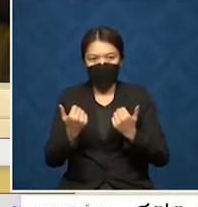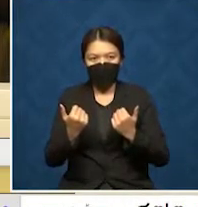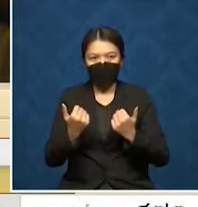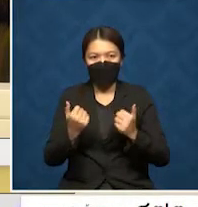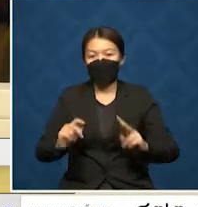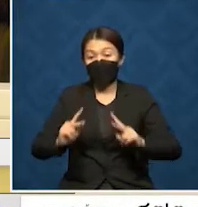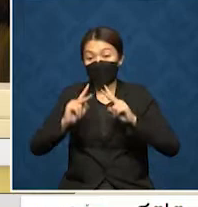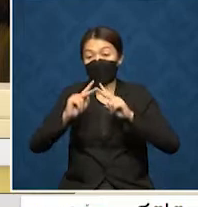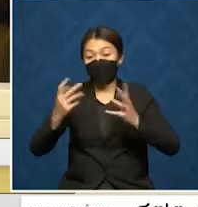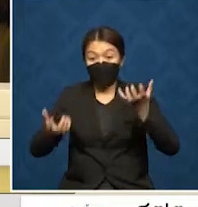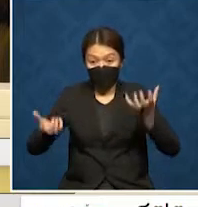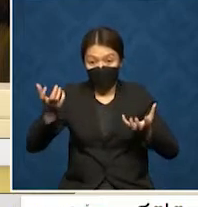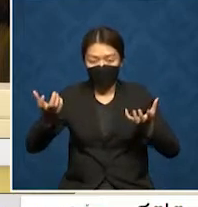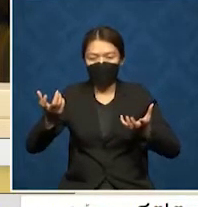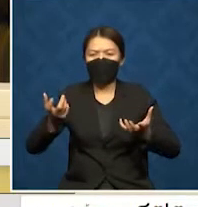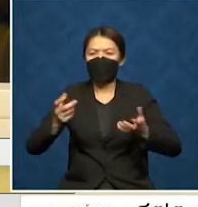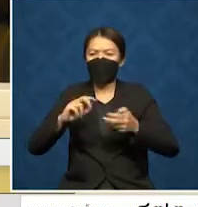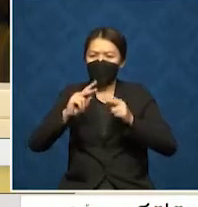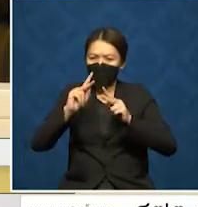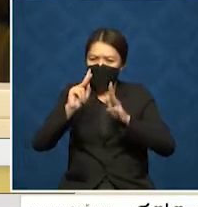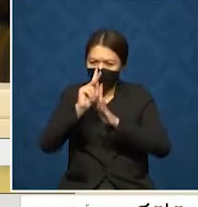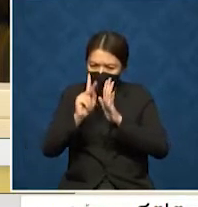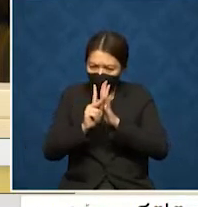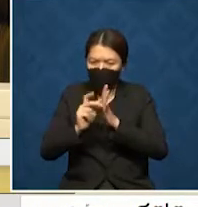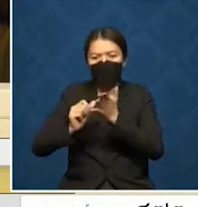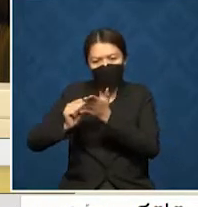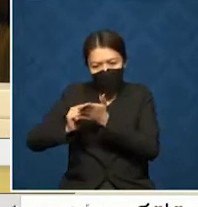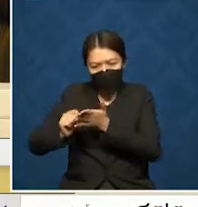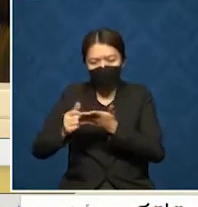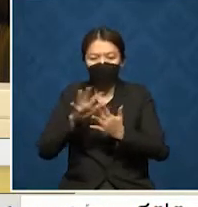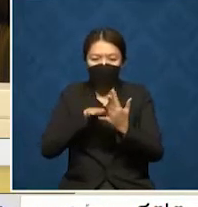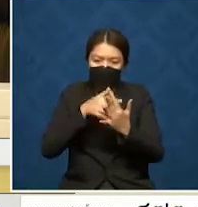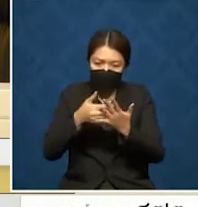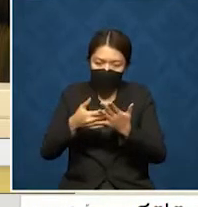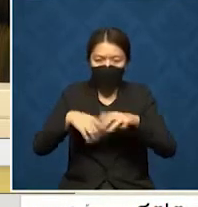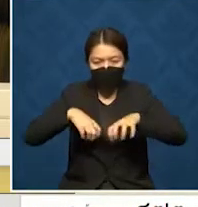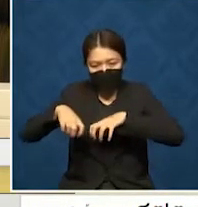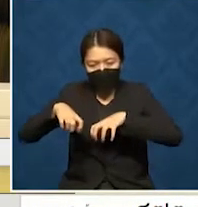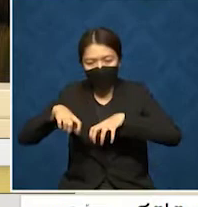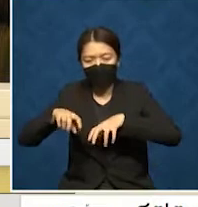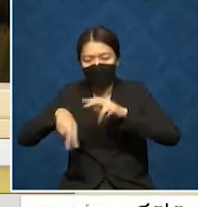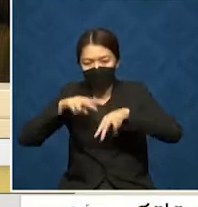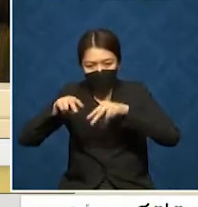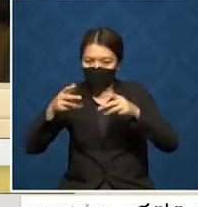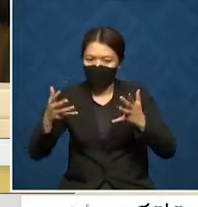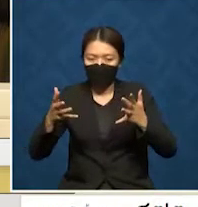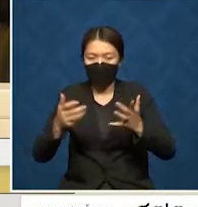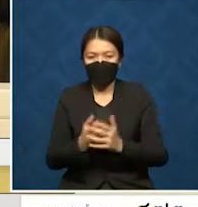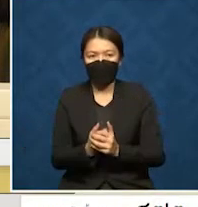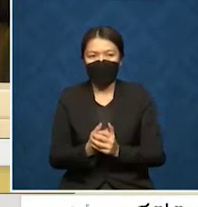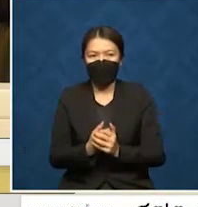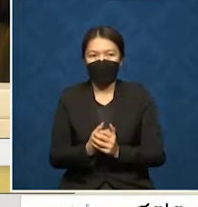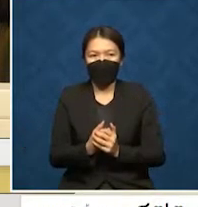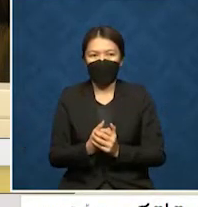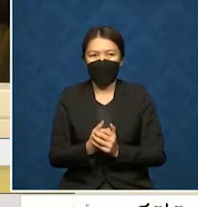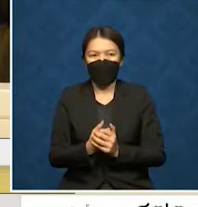ากระทรวงยุติธรรมไม่ได้แก้ไขหรือว่าไม่มีแนวนโยบายในการดำเนินการตรงนี้เป็นเรื่อง